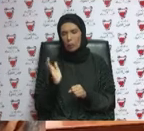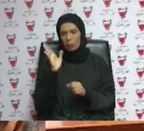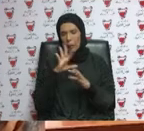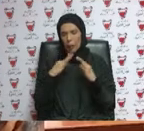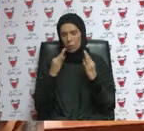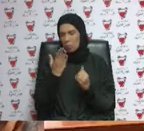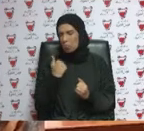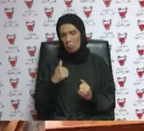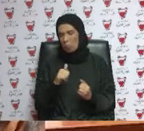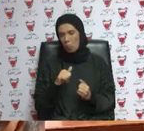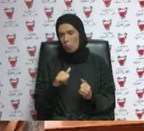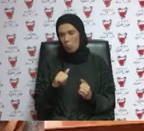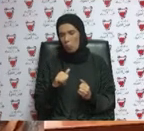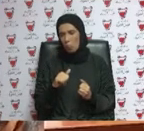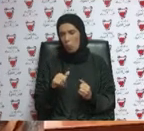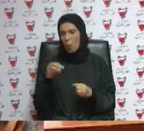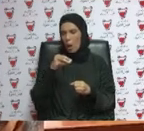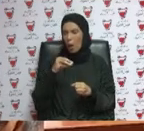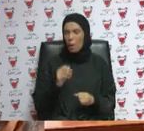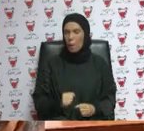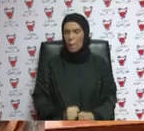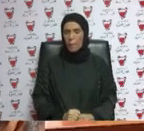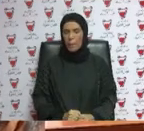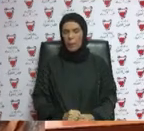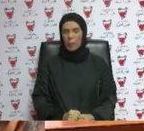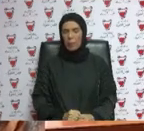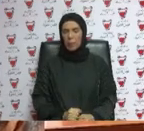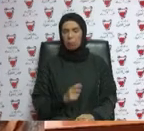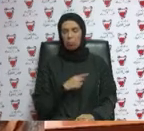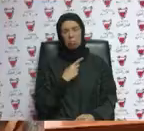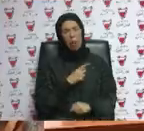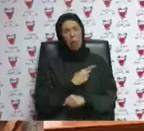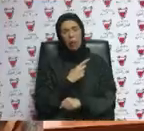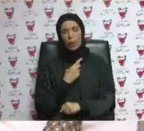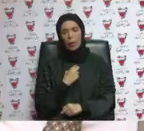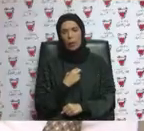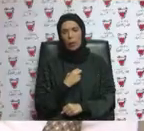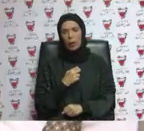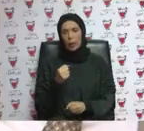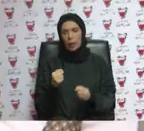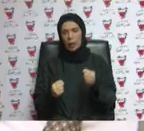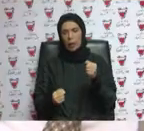الاجتماعي، ليسوا على هذه القائمة. مثلا المدربي السياقة،